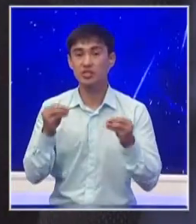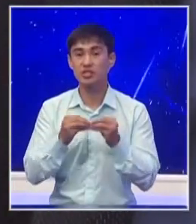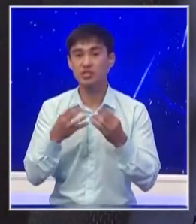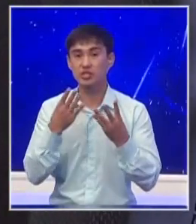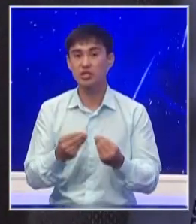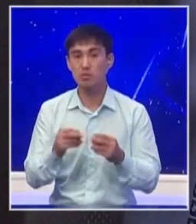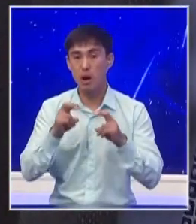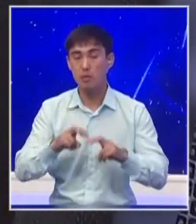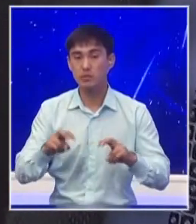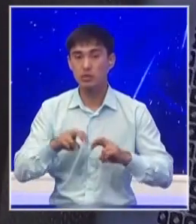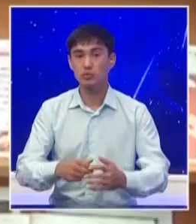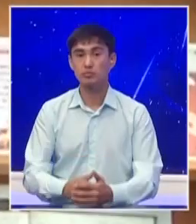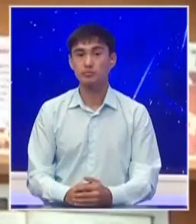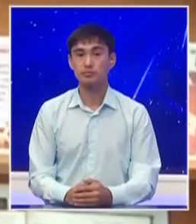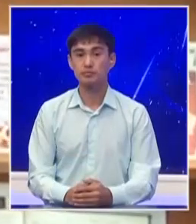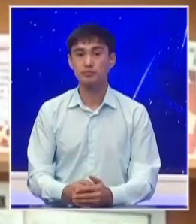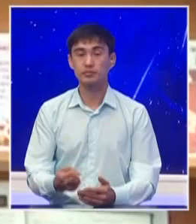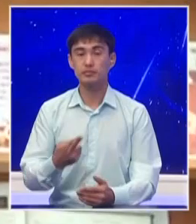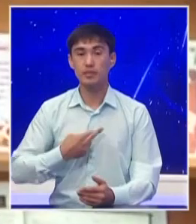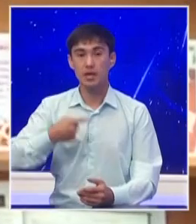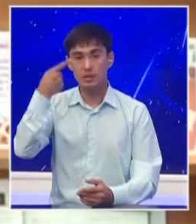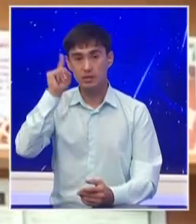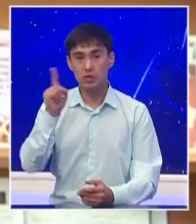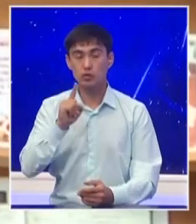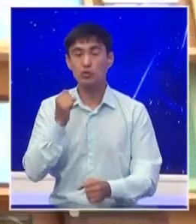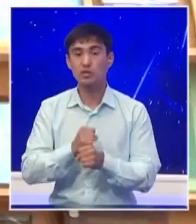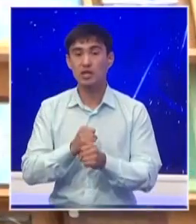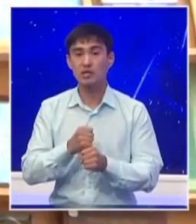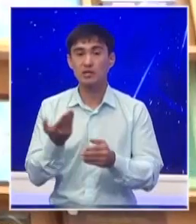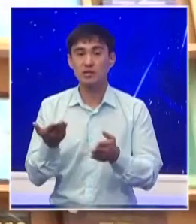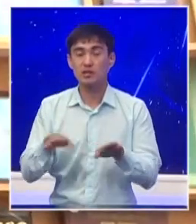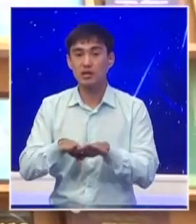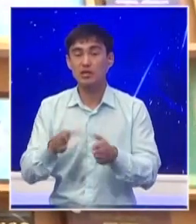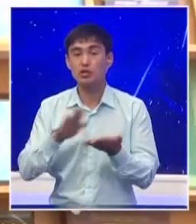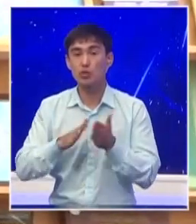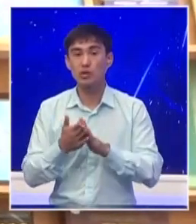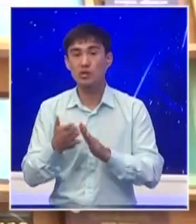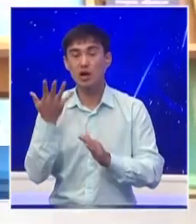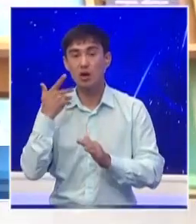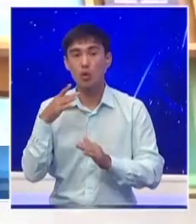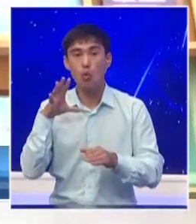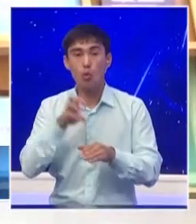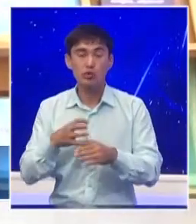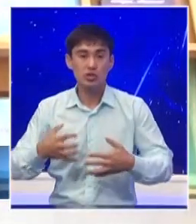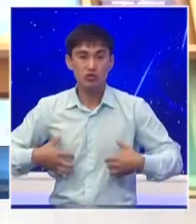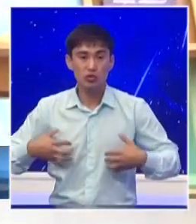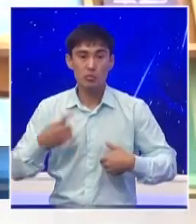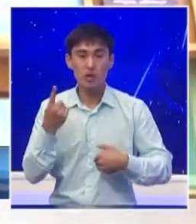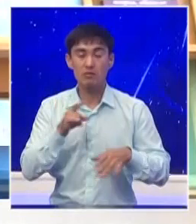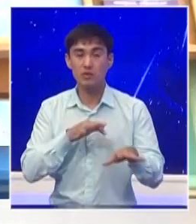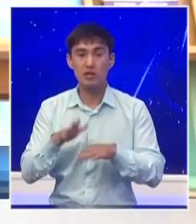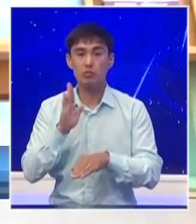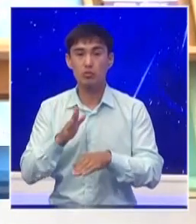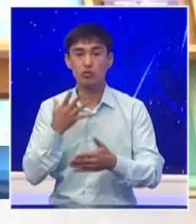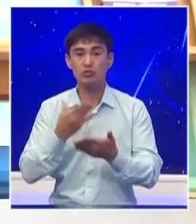дней мы их обследуем. Я знаю, что делать в таких ситуациях, когда укусит какое-то животное. Я первым делом буду